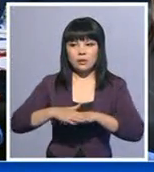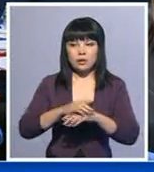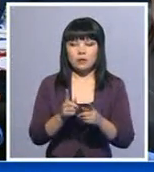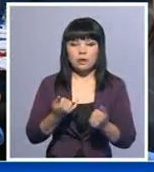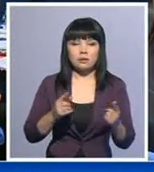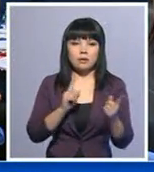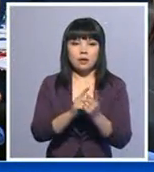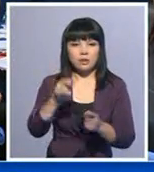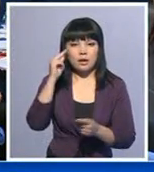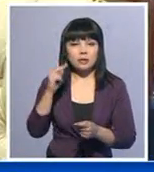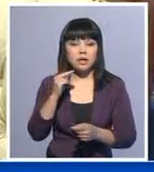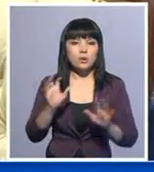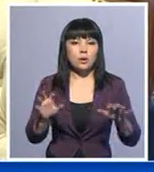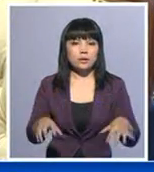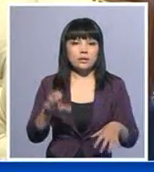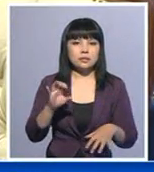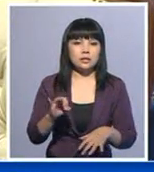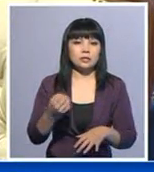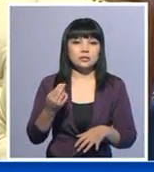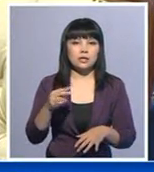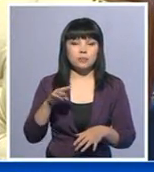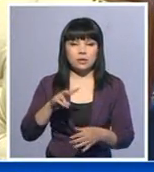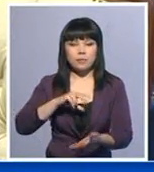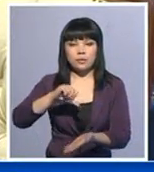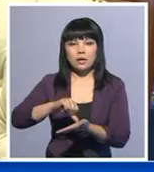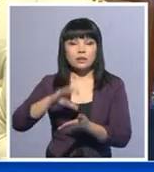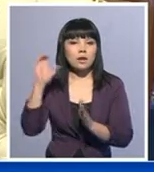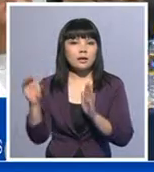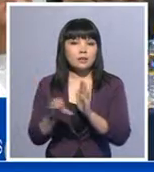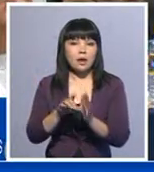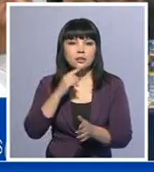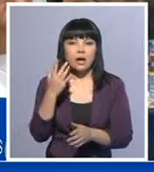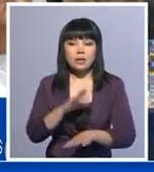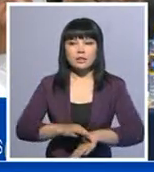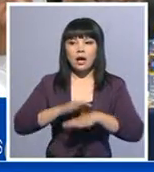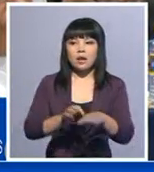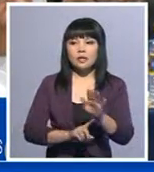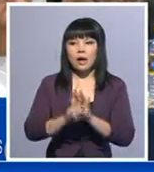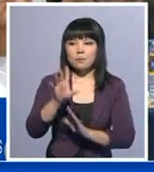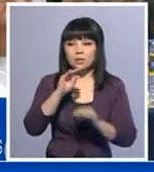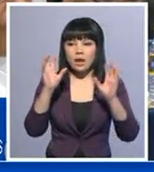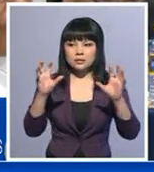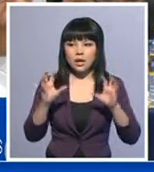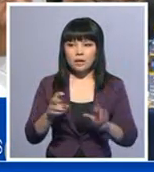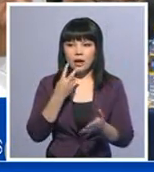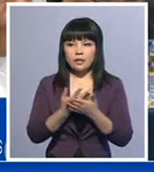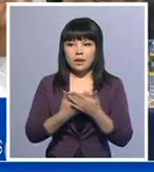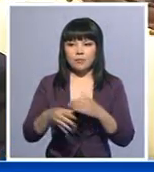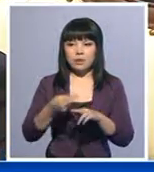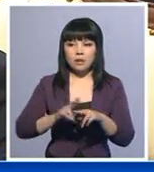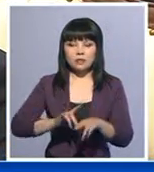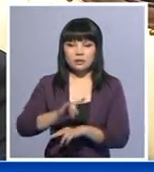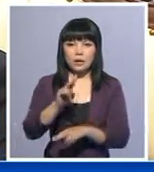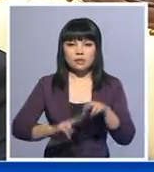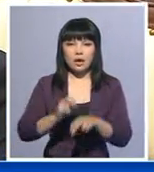бүгін Қытай төрағасы Си Цзиньпиннің аузынан естіді. Мәртебелі де маңызды саммиттің бұлайша басталуы заңды да, өйткені Азиялық кеңесті құру